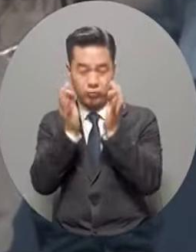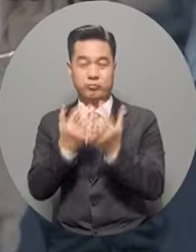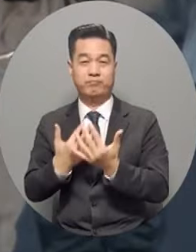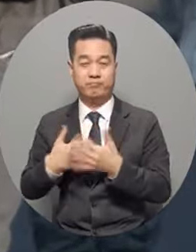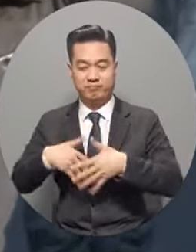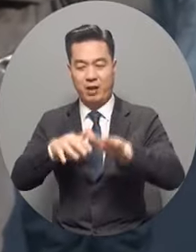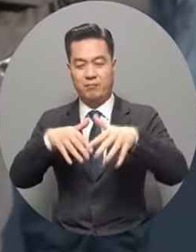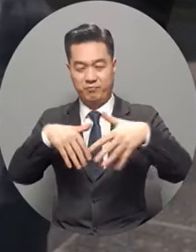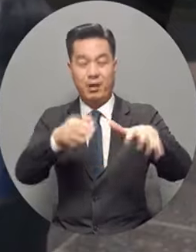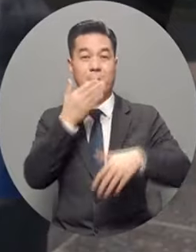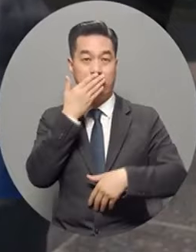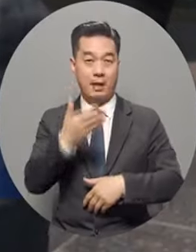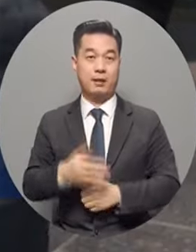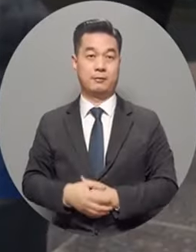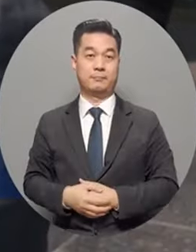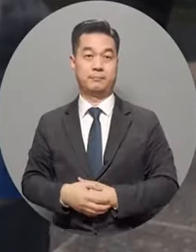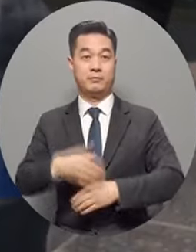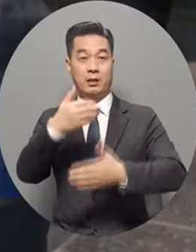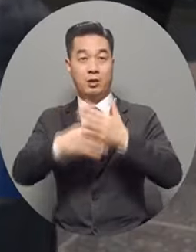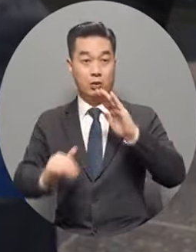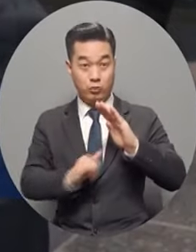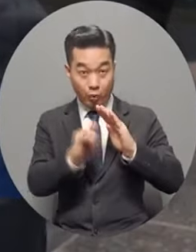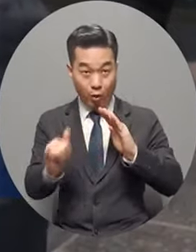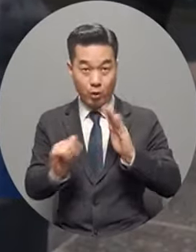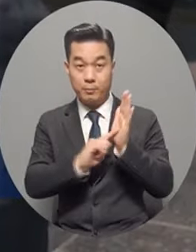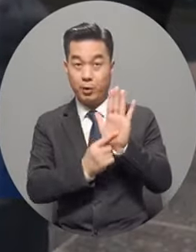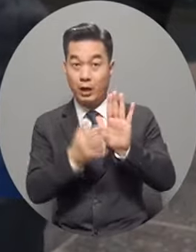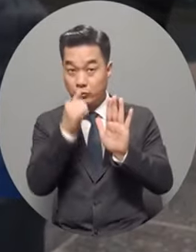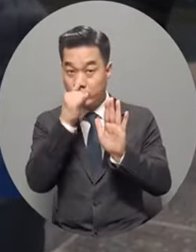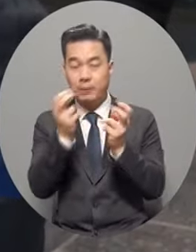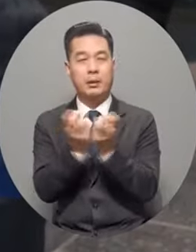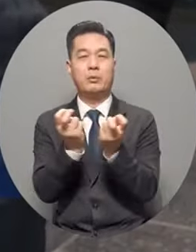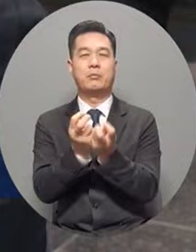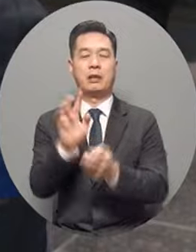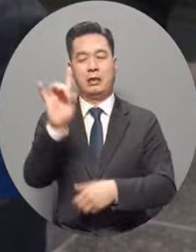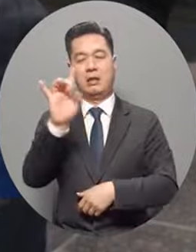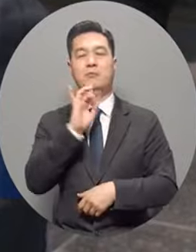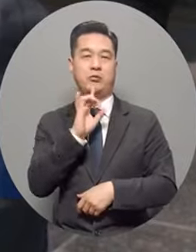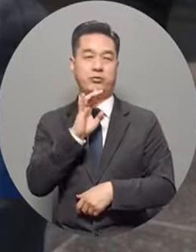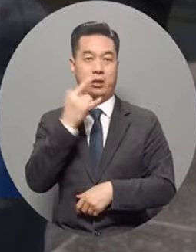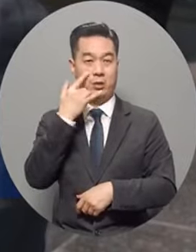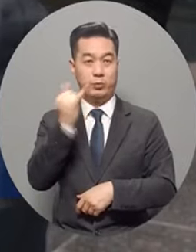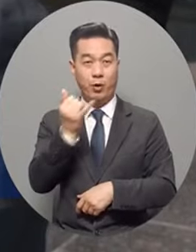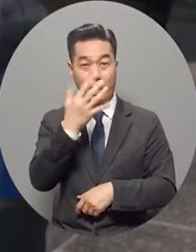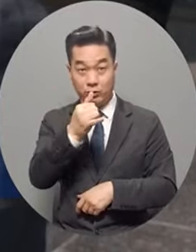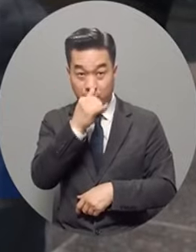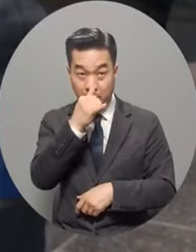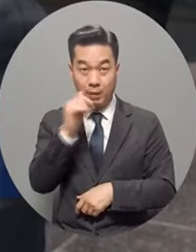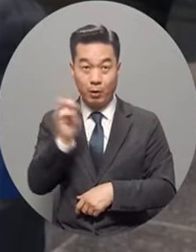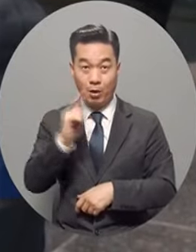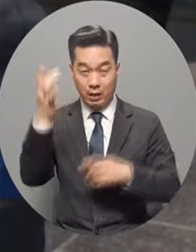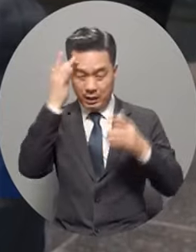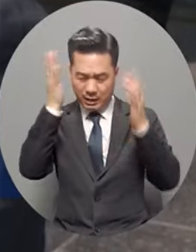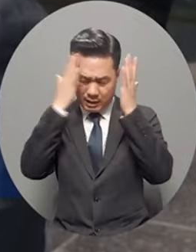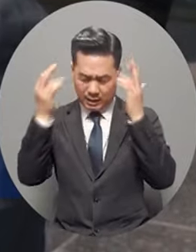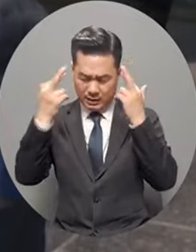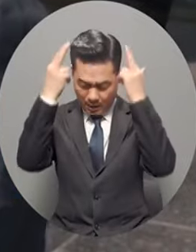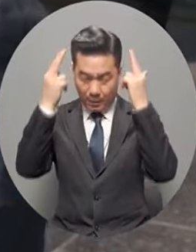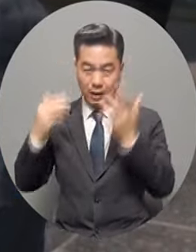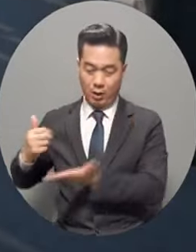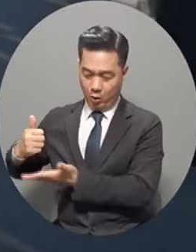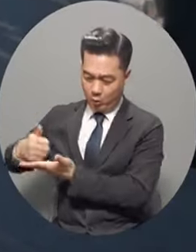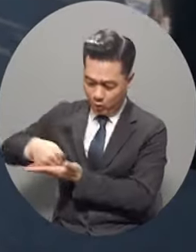열렸습니다. 유가족들이 표현할 수 있는 게 지금 이것밖에 없잖아요. 부모가 할수 있는 게 삭발하고 겨우 오체